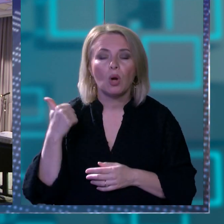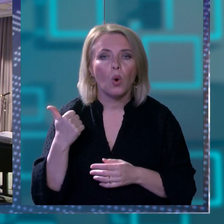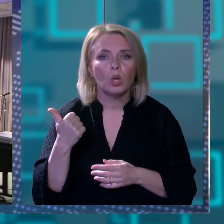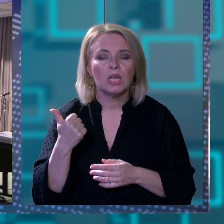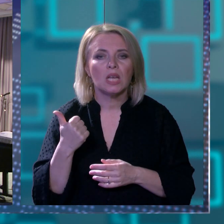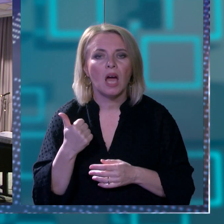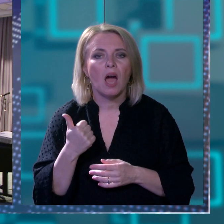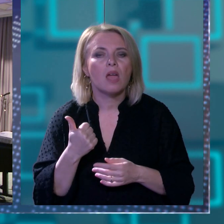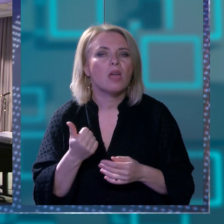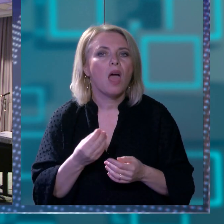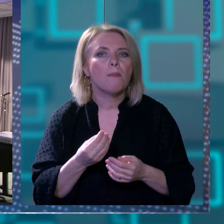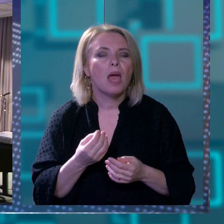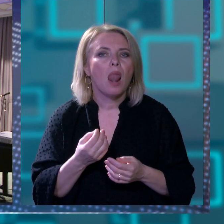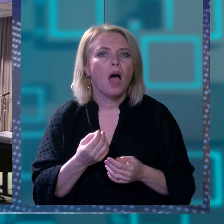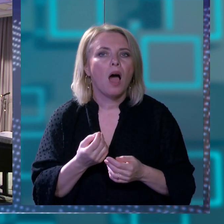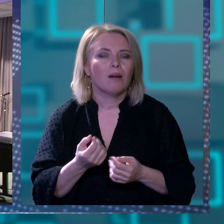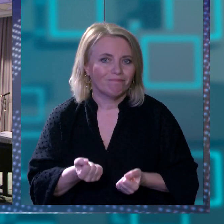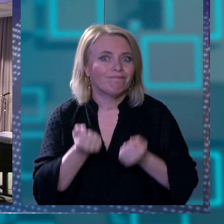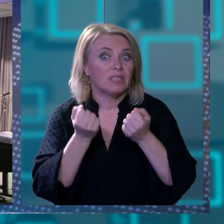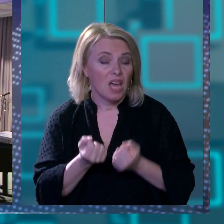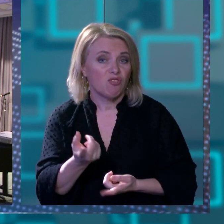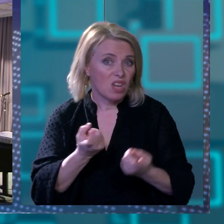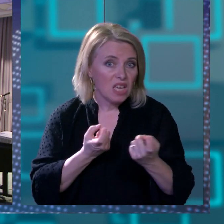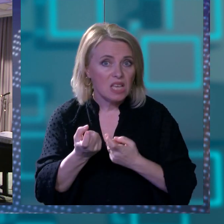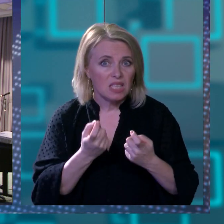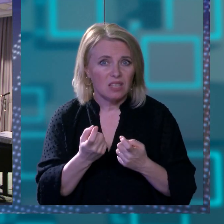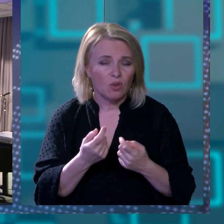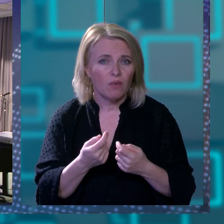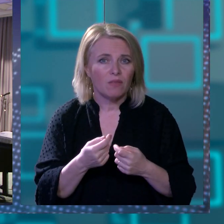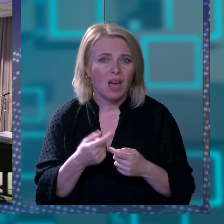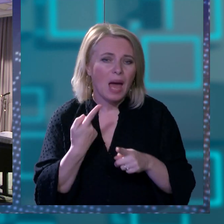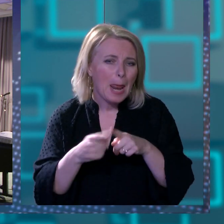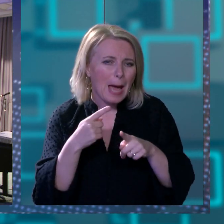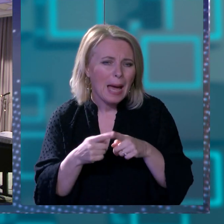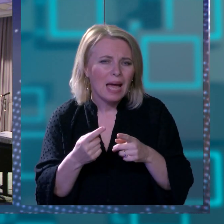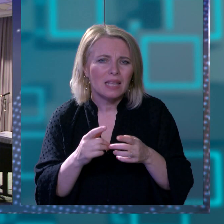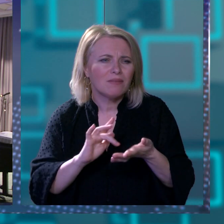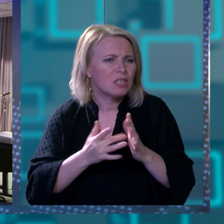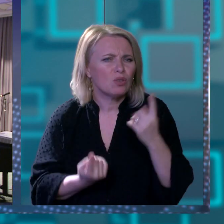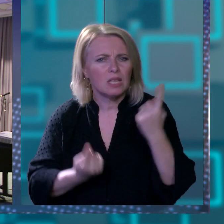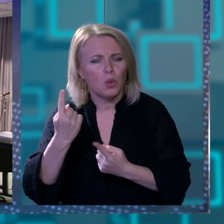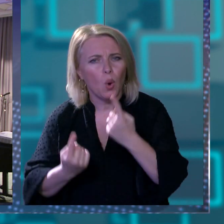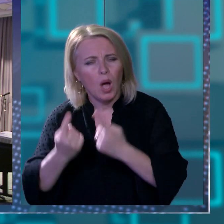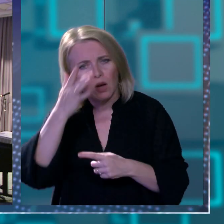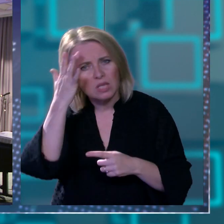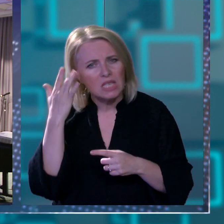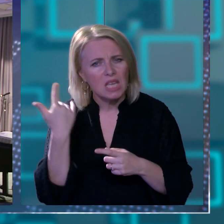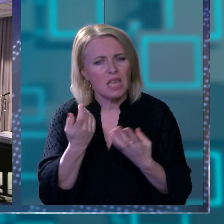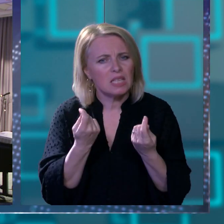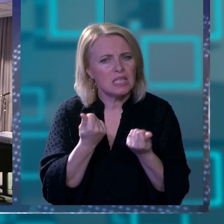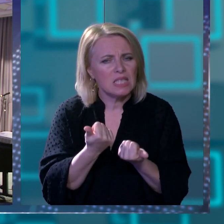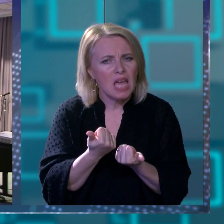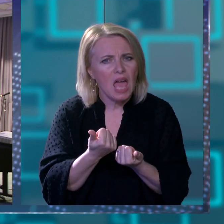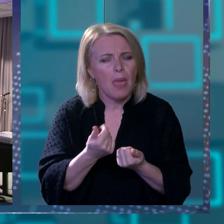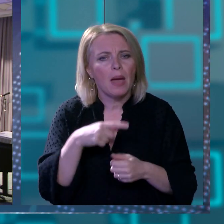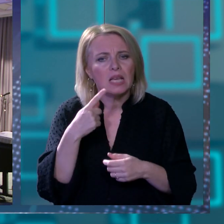2023. je bila kudikamo izazovna sa svime što se događalo u sezoni, raznih izjava, cijena, ako se sjećate. Svi smo to vrlo